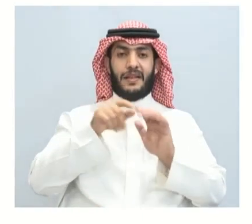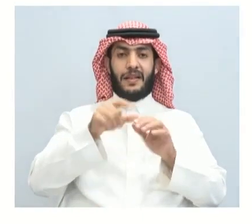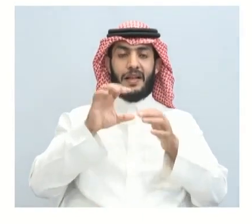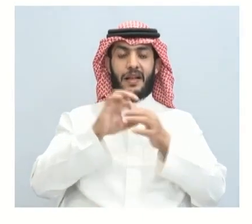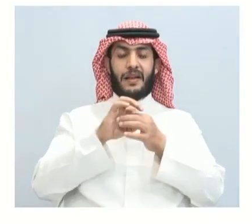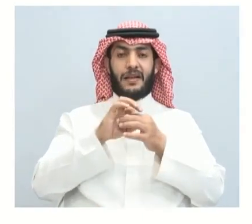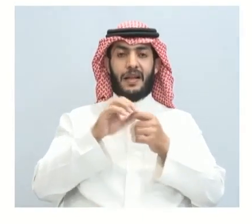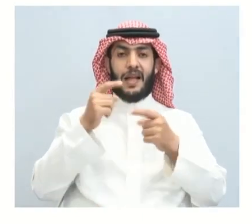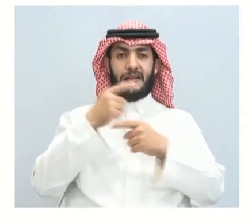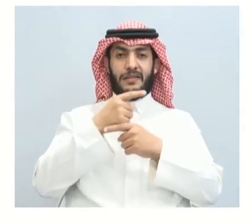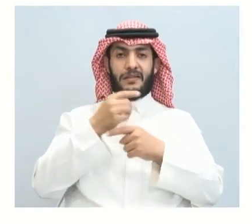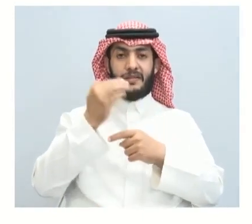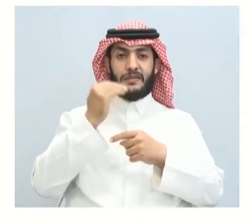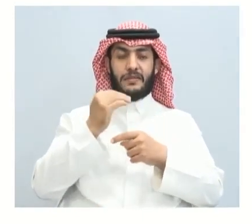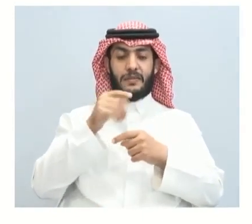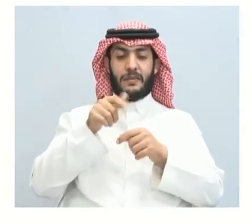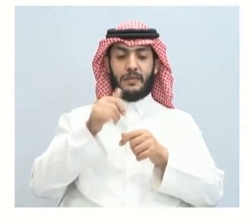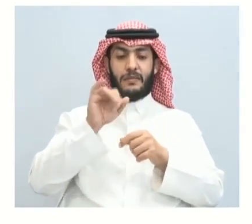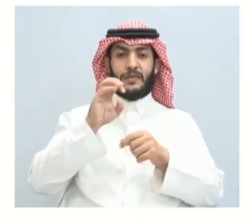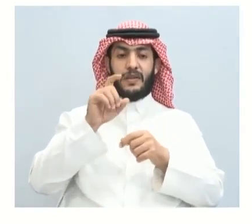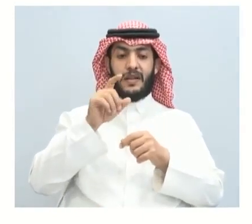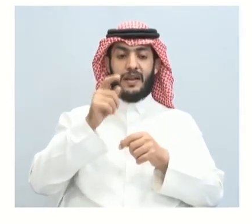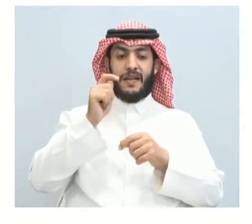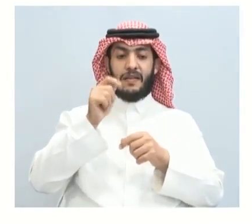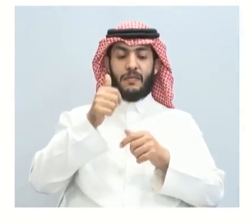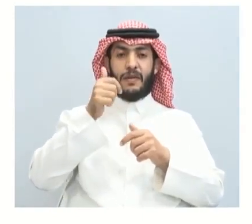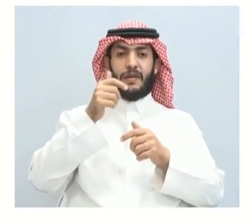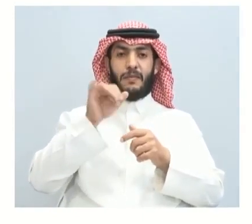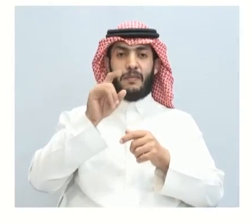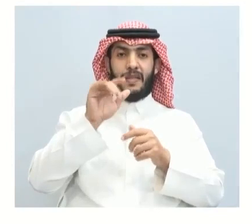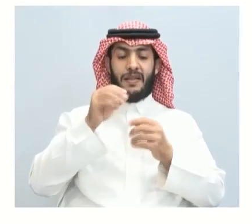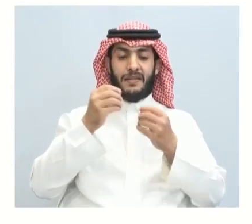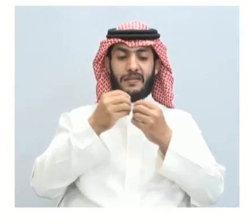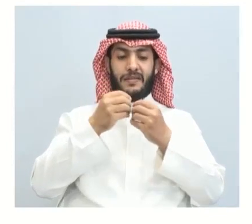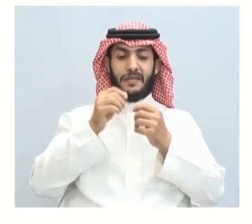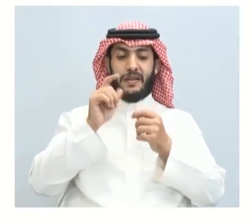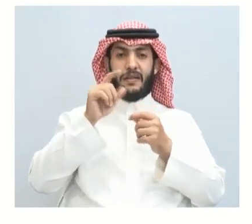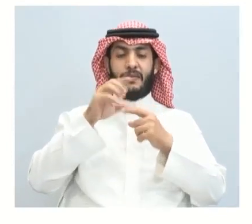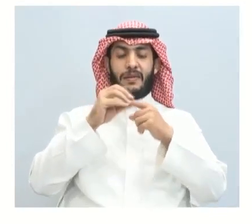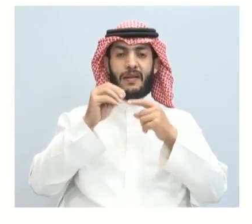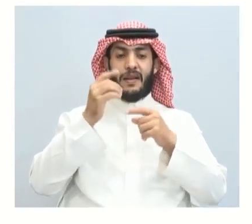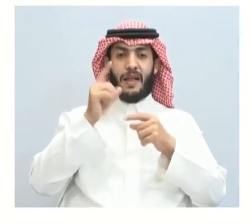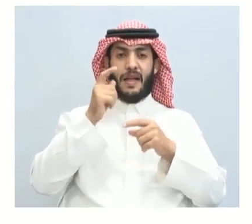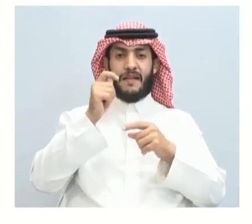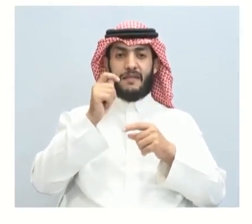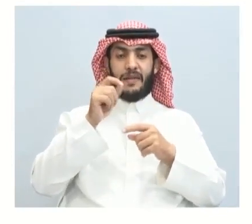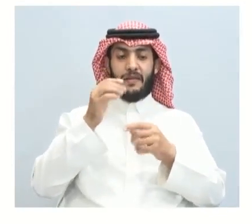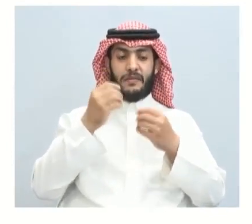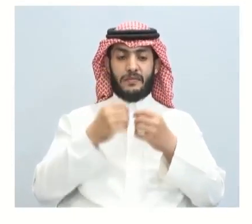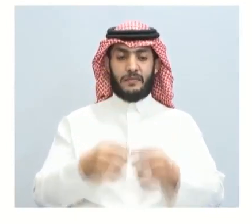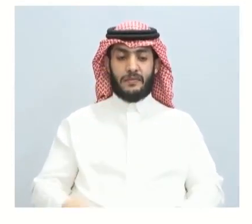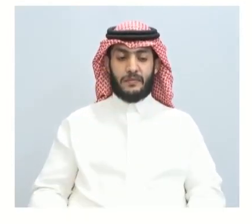علاقه عكسيه طبعا دائما مجال اف هو مدى اف انفرس ومدى اف يساوي مجال اف